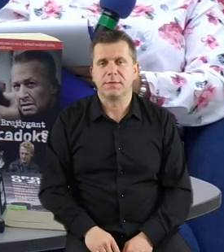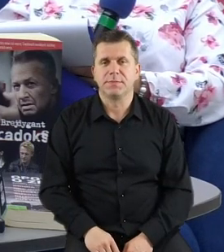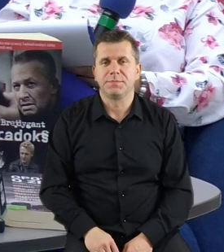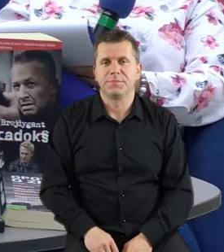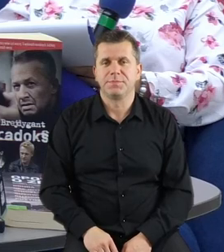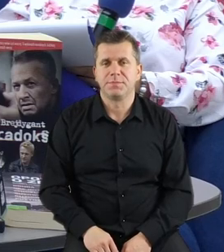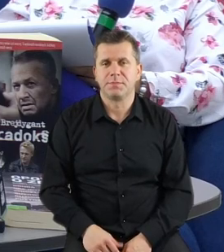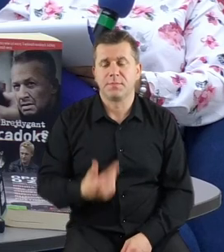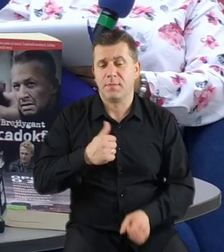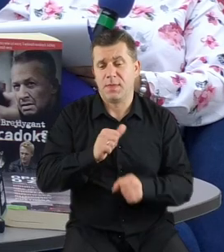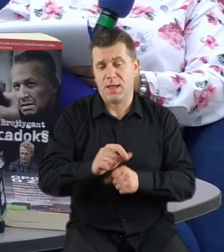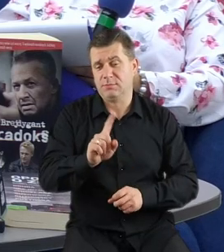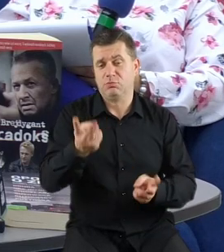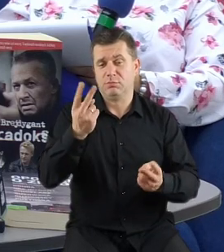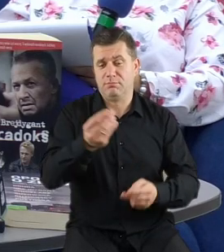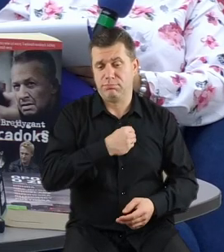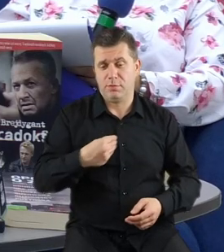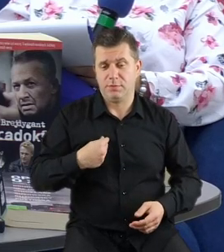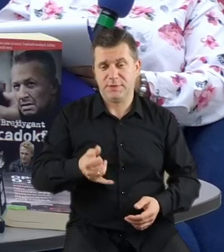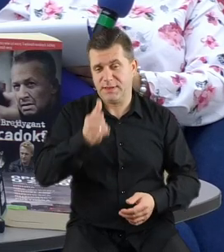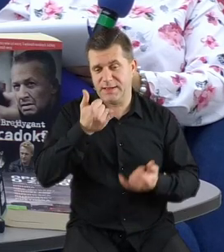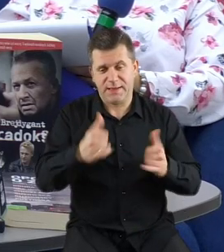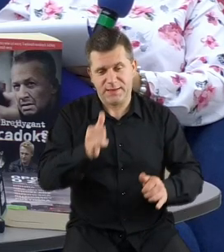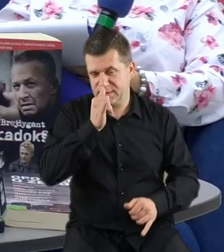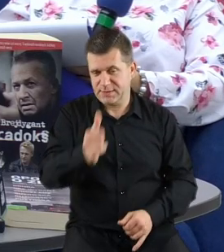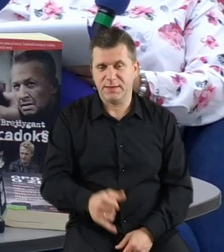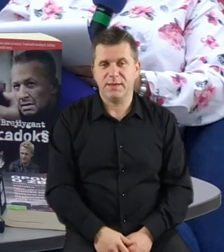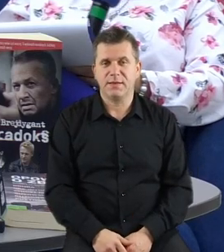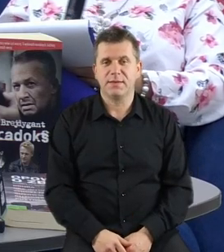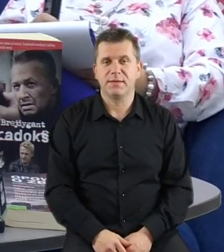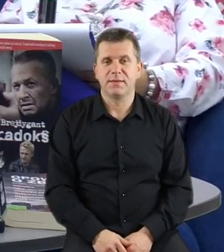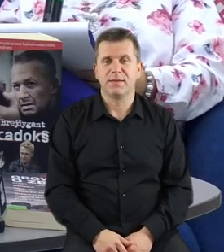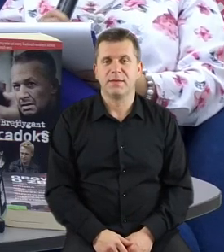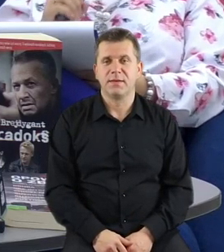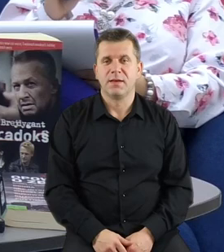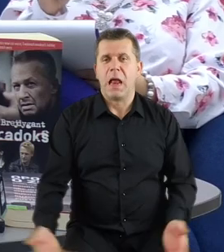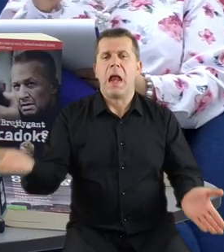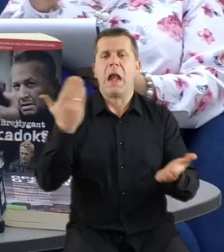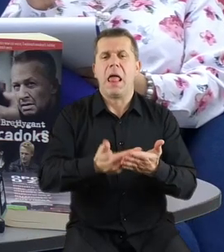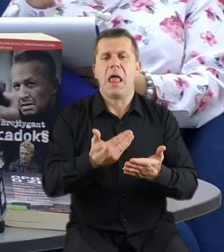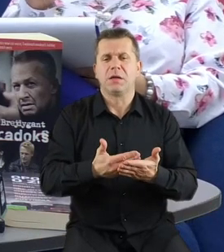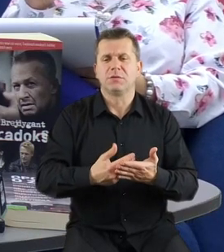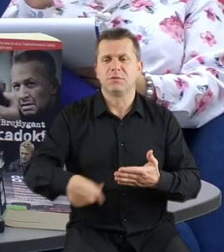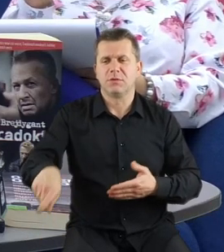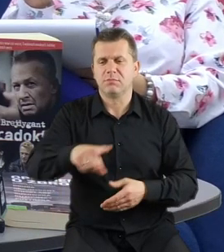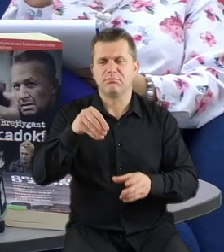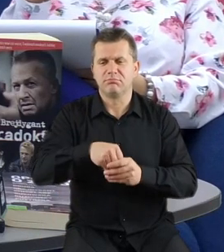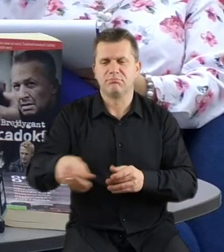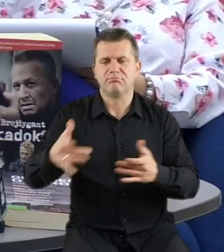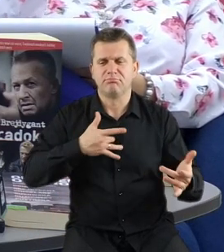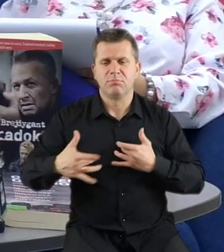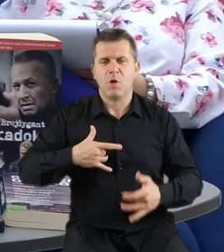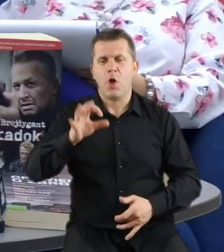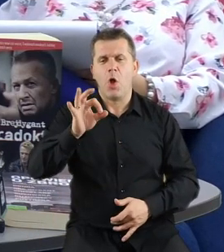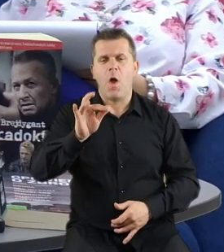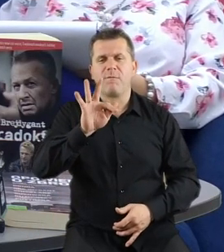No, no jestem z Polski, więc to inaczej się nie da. A dlaczego ofiary w Szadzi były